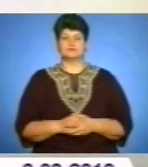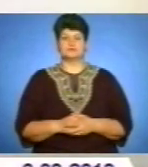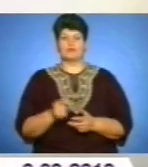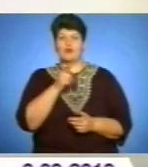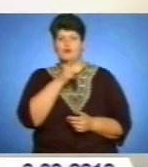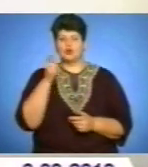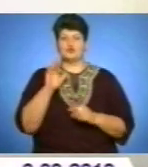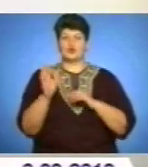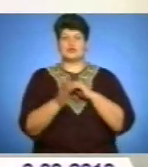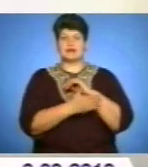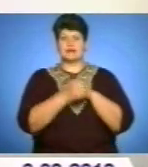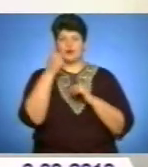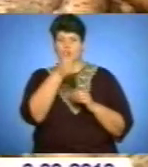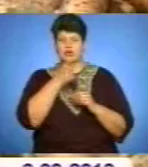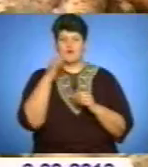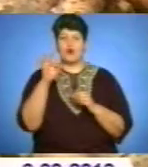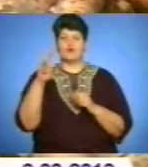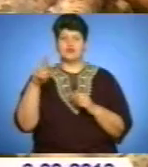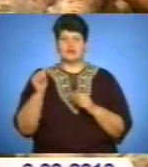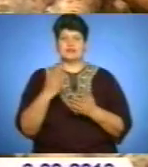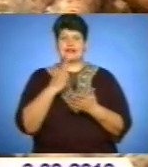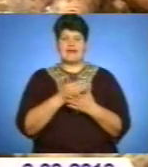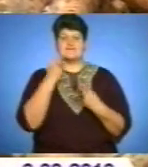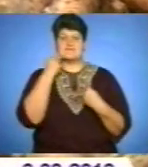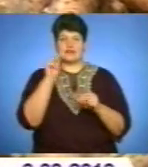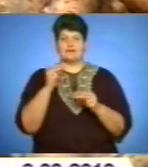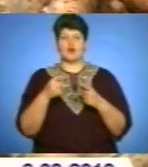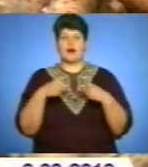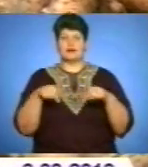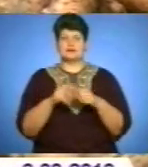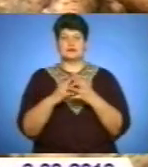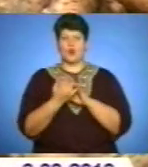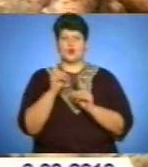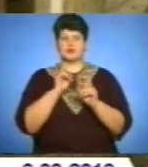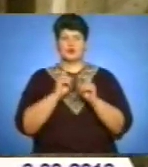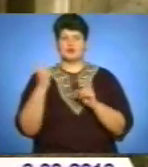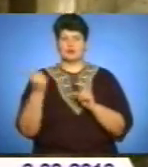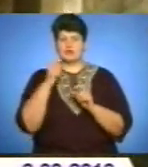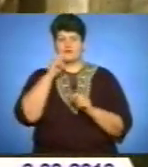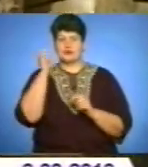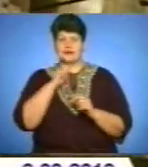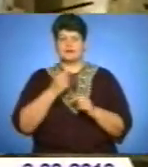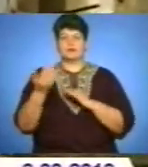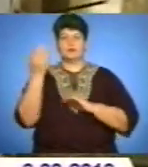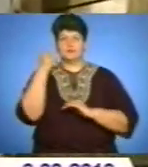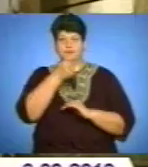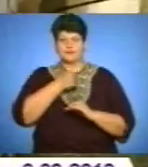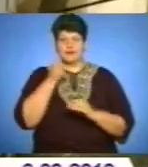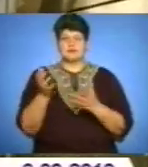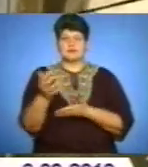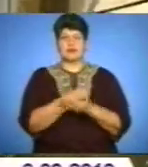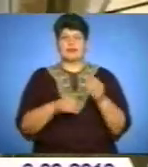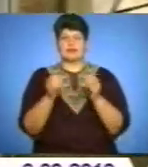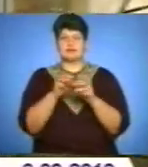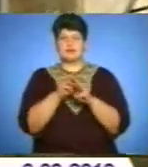Упродовж останніх років овочівництво стало ефективною галуззю сільського господарства в Україні. Торік сільгоспвиробники зібрали 10 мільйонів